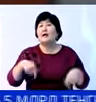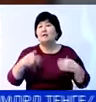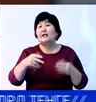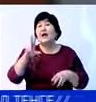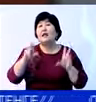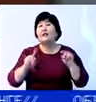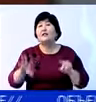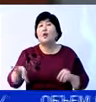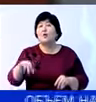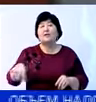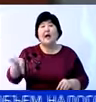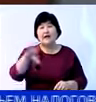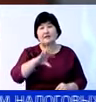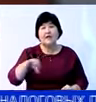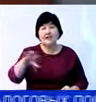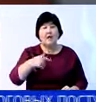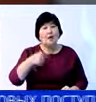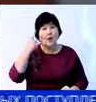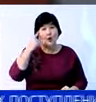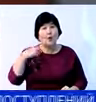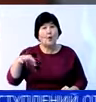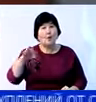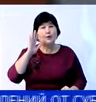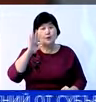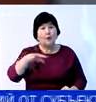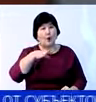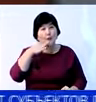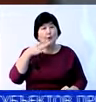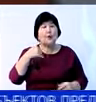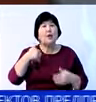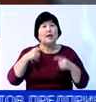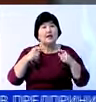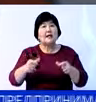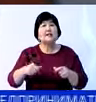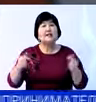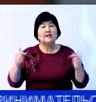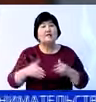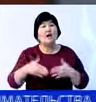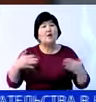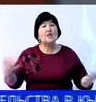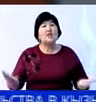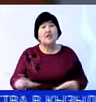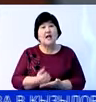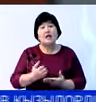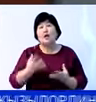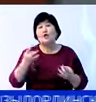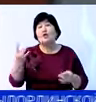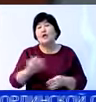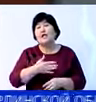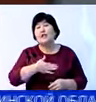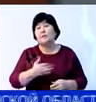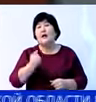надежды не только область, но и вся страна. Я думаю, у области будет много лицензий и, соответственно, большие достижения. Еще раз